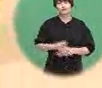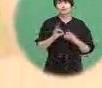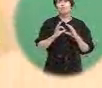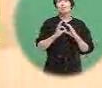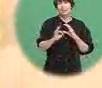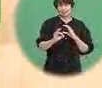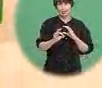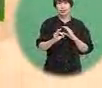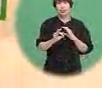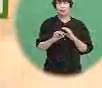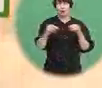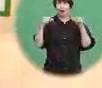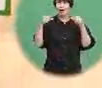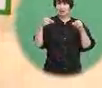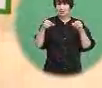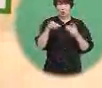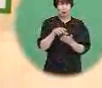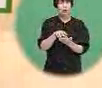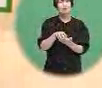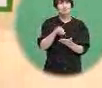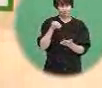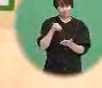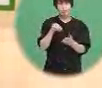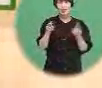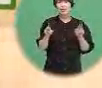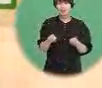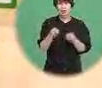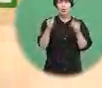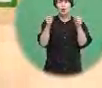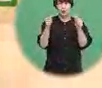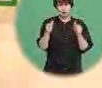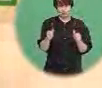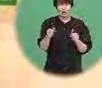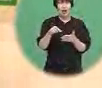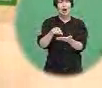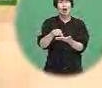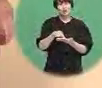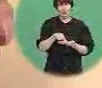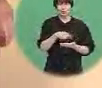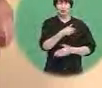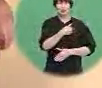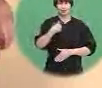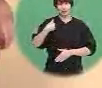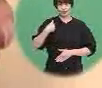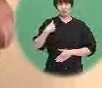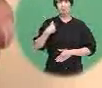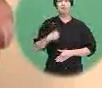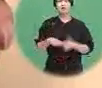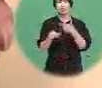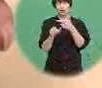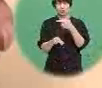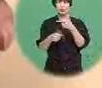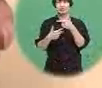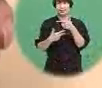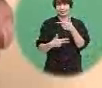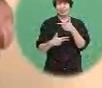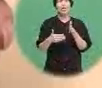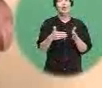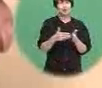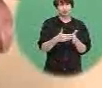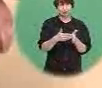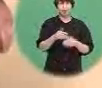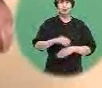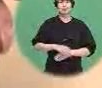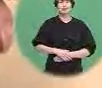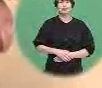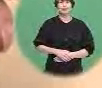メッセージはチラシのQRコードを読み取り専用フォームから応募することができ来月7日まで受け付け